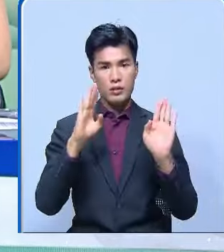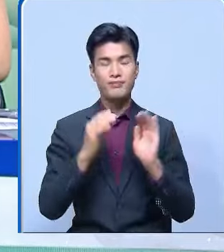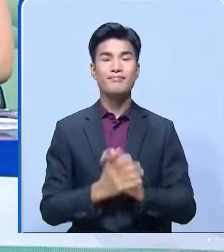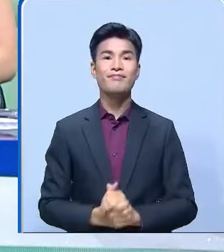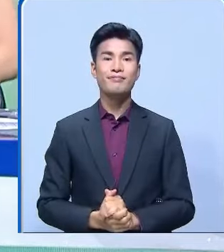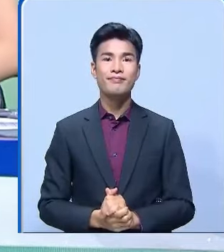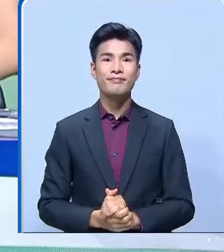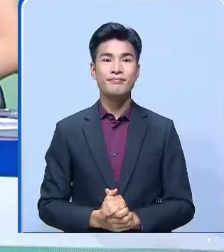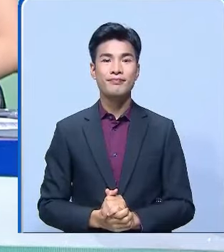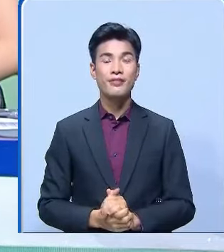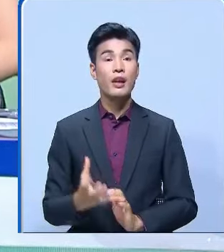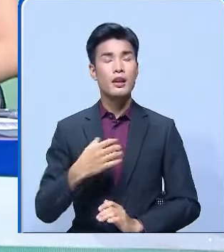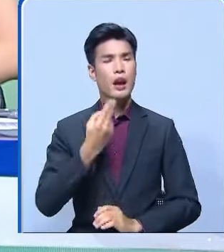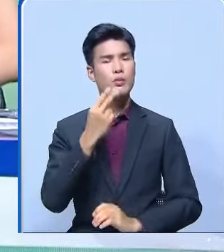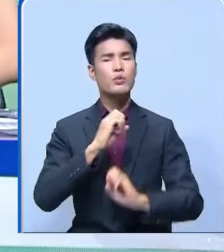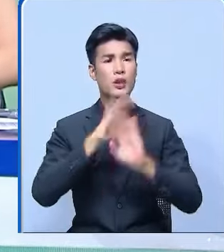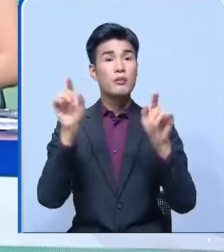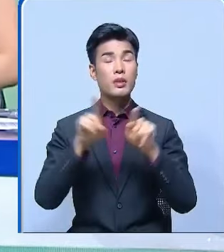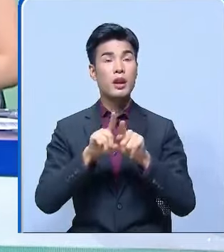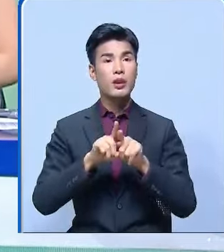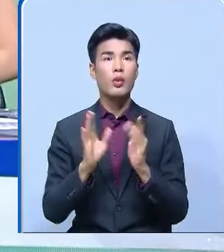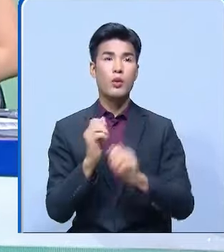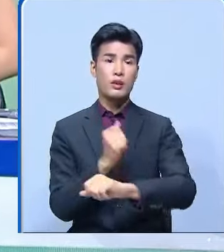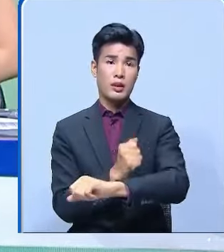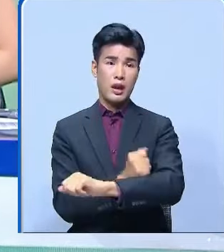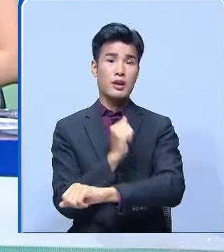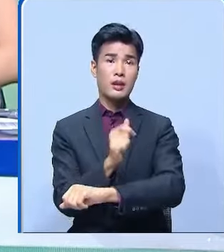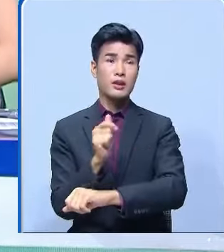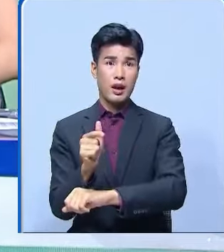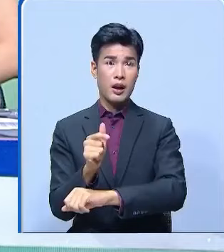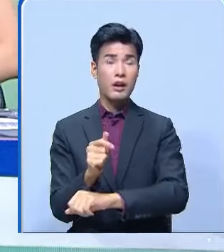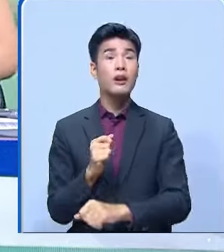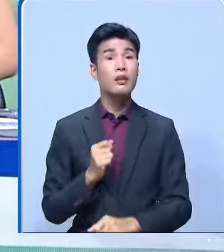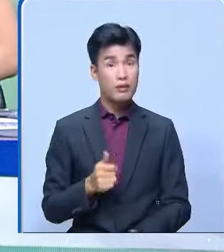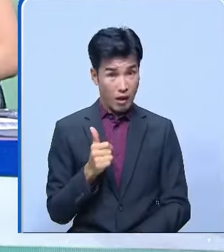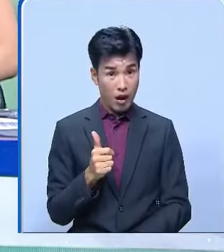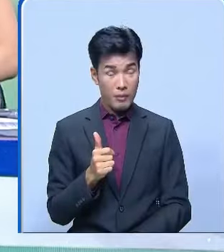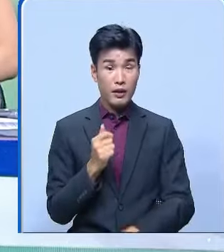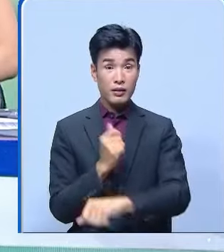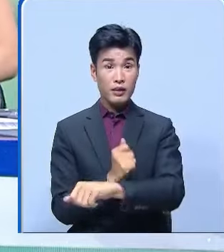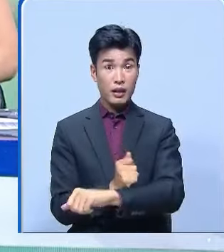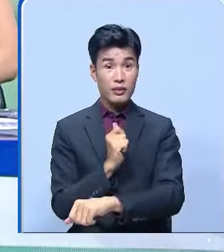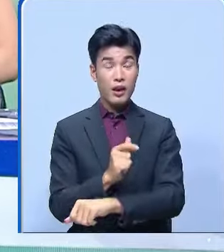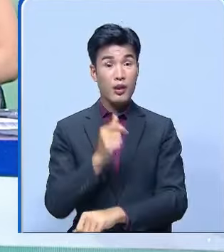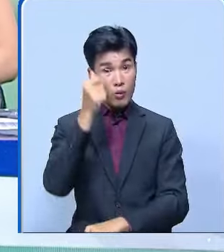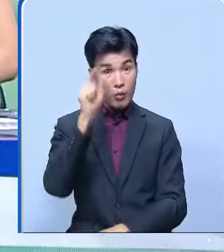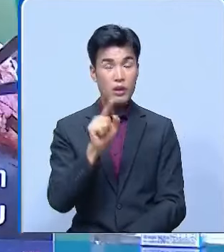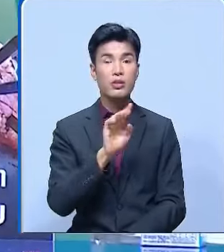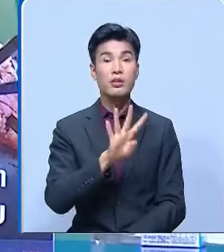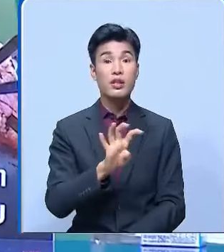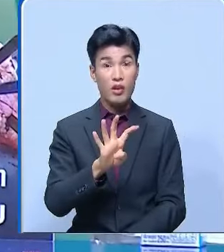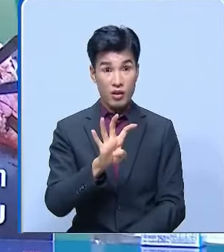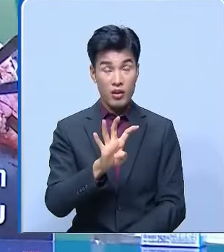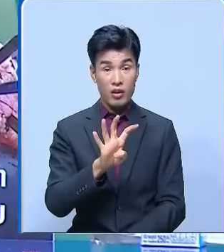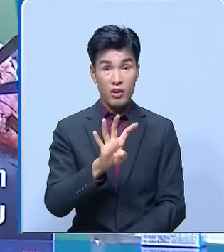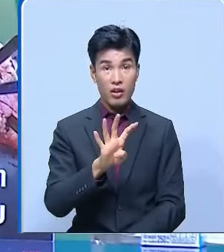อีกเรื่องนึงที่อยากได้ความชัดเจนเหมือนกันคุณผู้ชมค่ะลูกจ้างอย่างเราค่ะจะได้ไหมค่าแรงขั้นต่ำ400บาทเนี่ยนะคะก่อนหน้